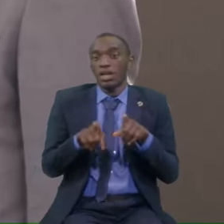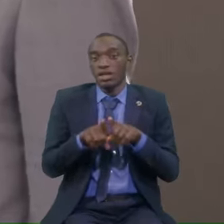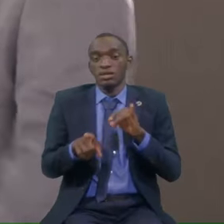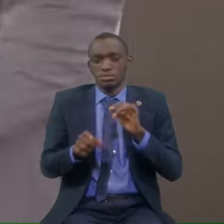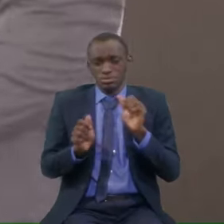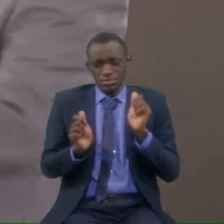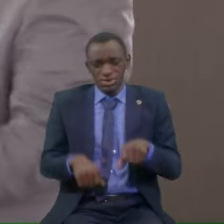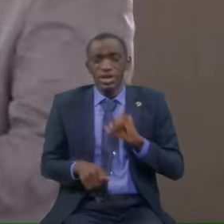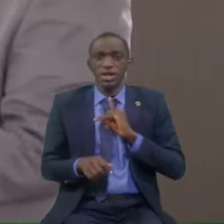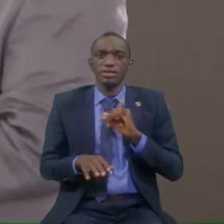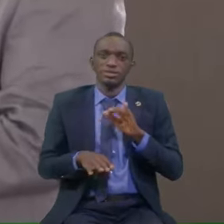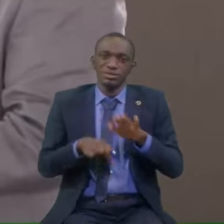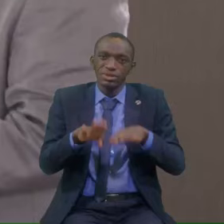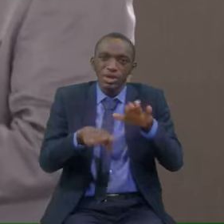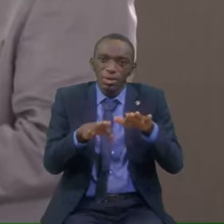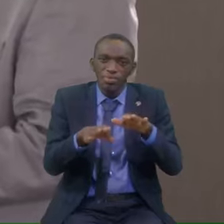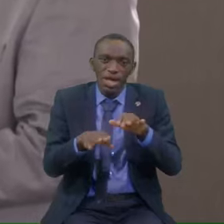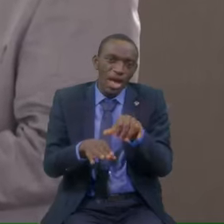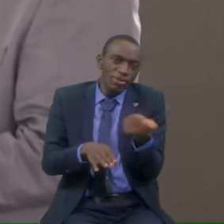Est-ce que je peux encore faire un autre pas?